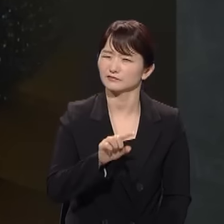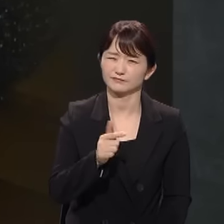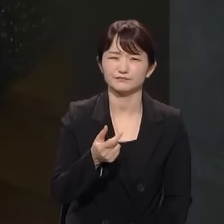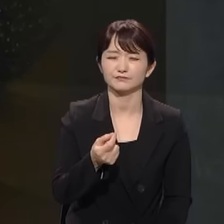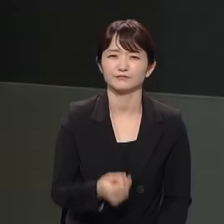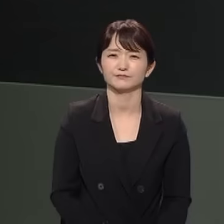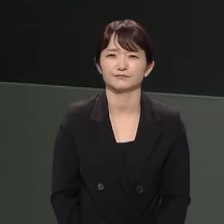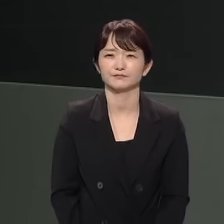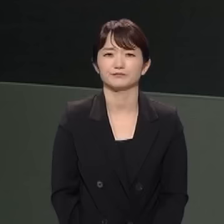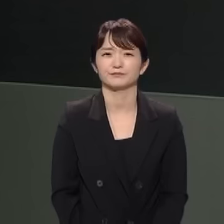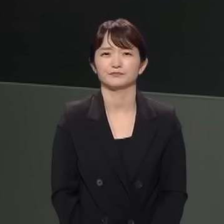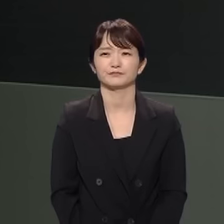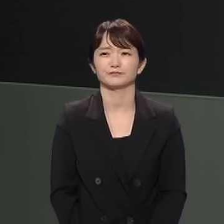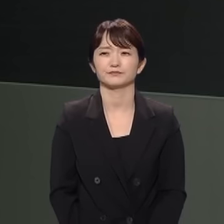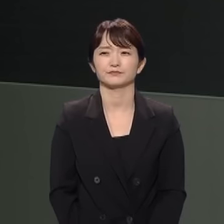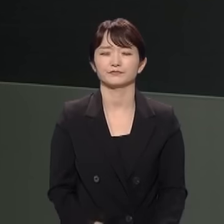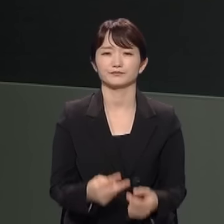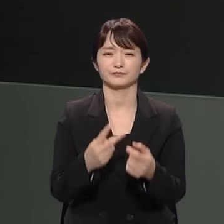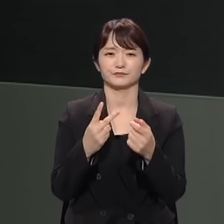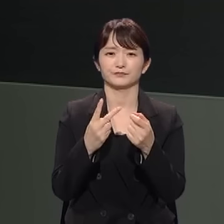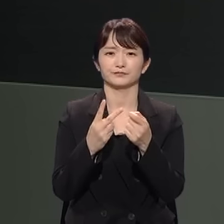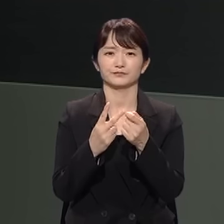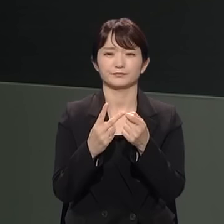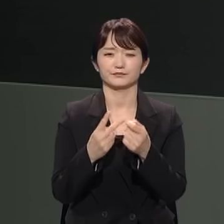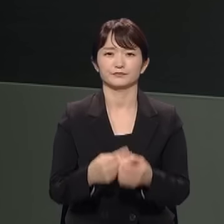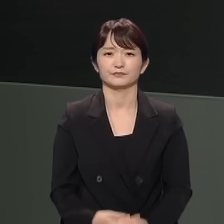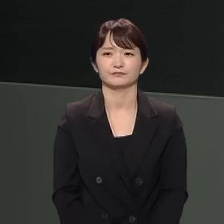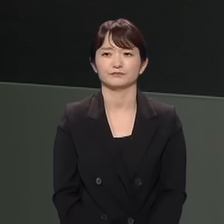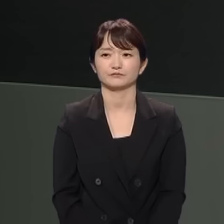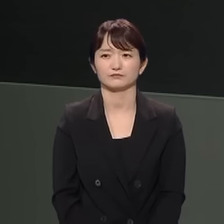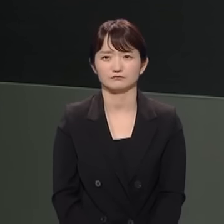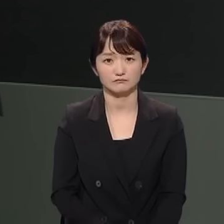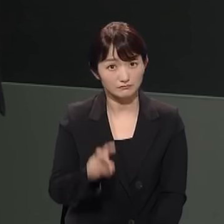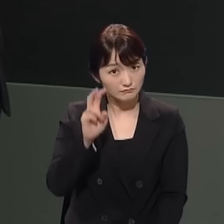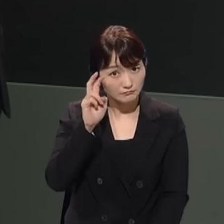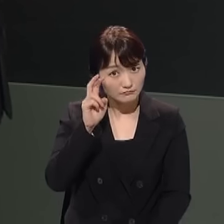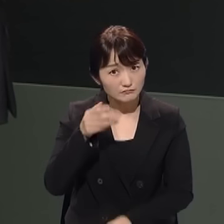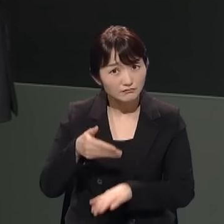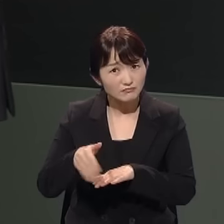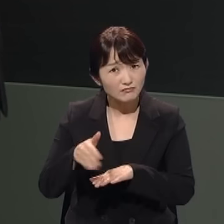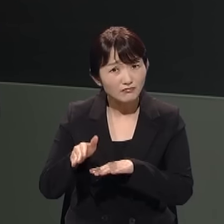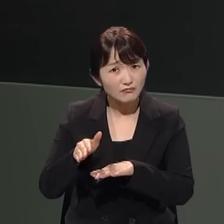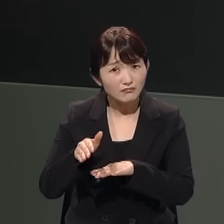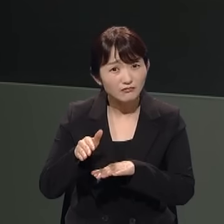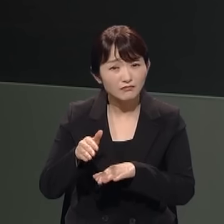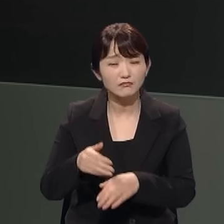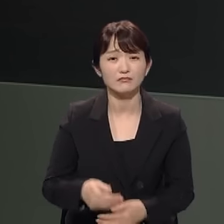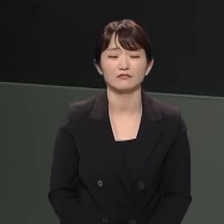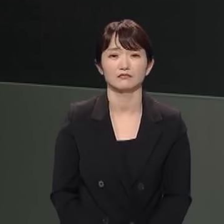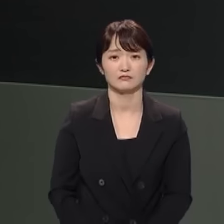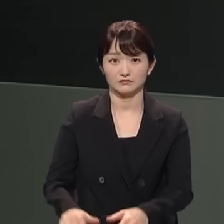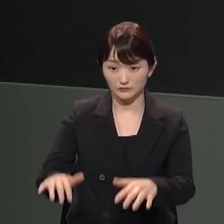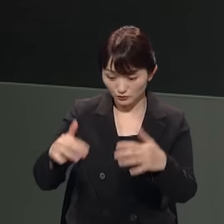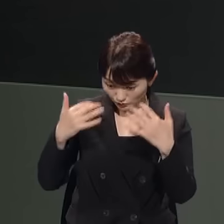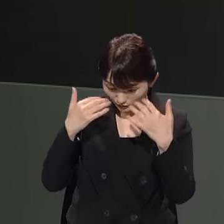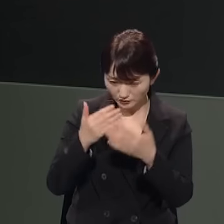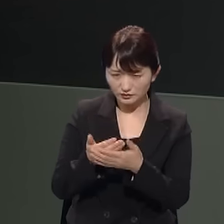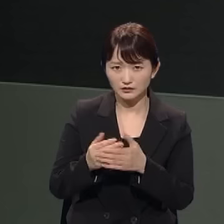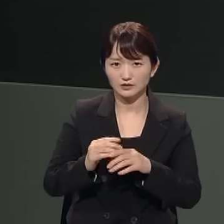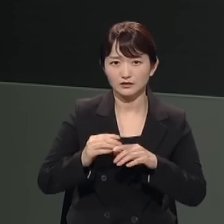같아요. 좋습니다. 자, 다음 또 이어가죠. 혹시 깡패세요? 주목해 주십시오.